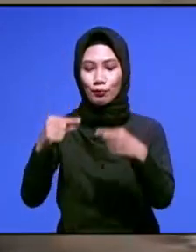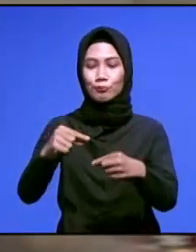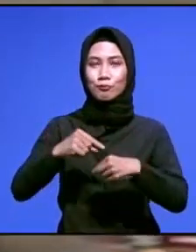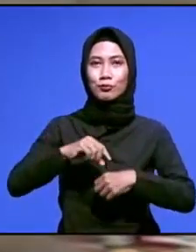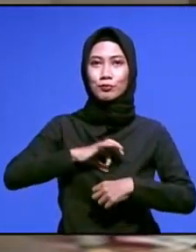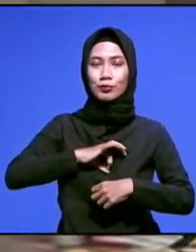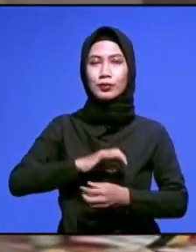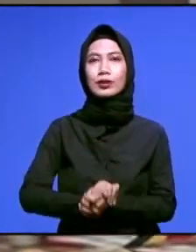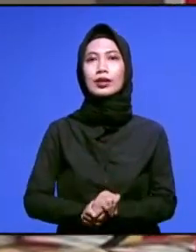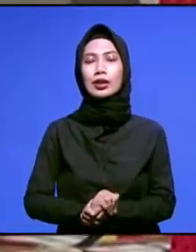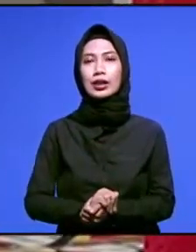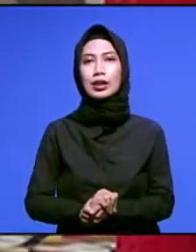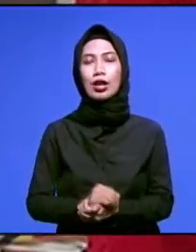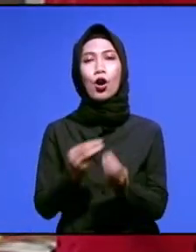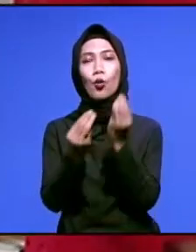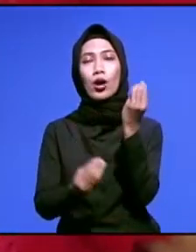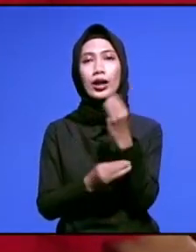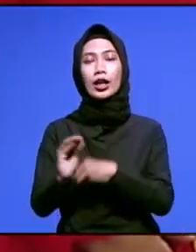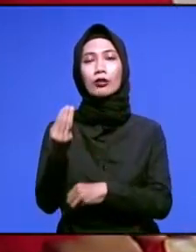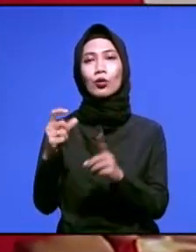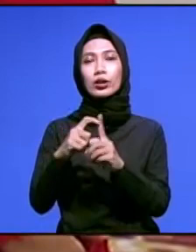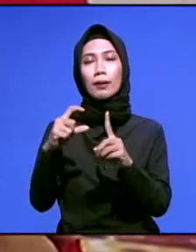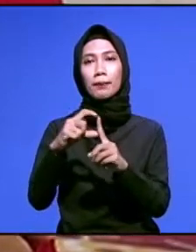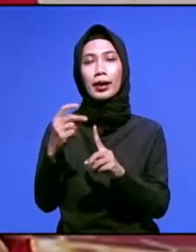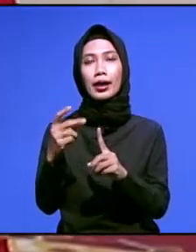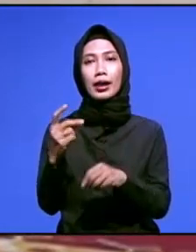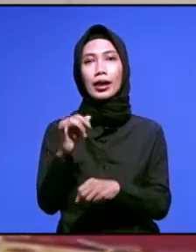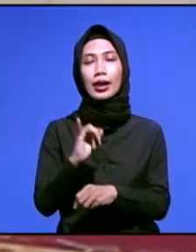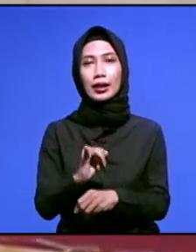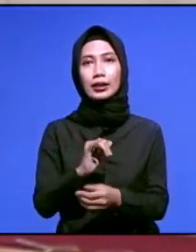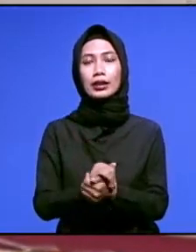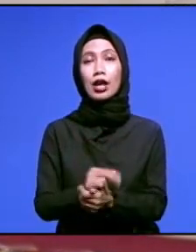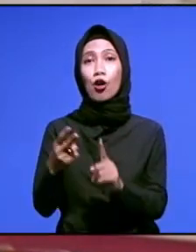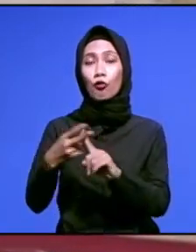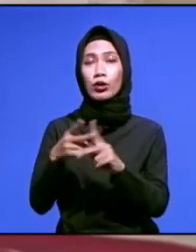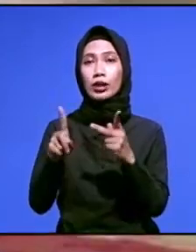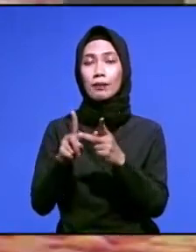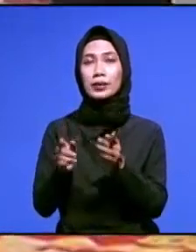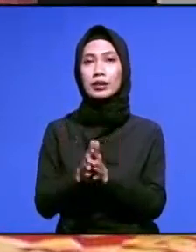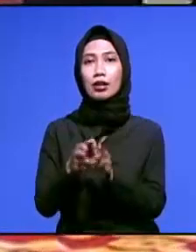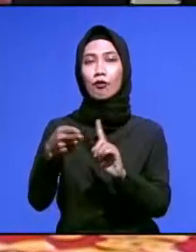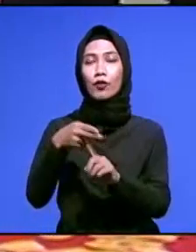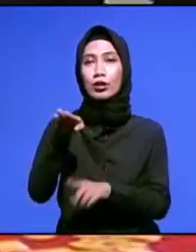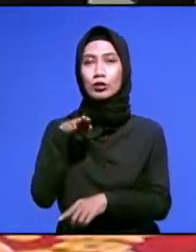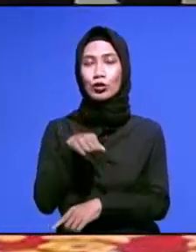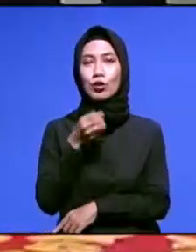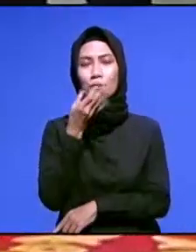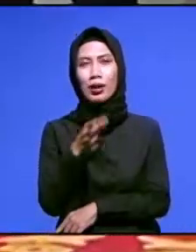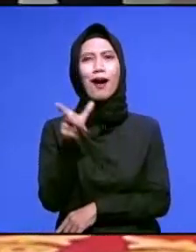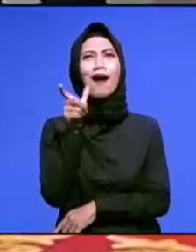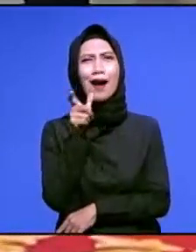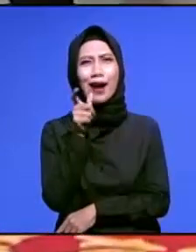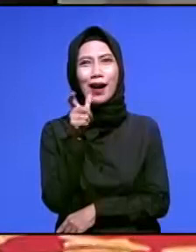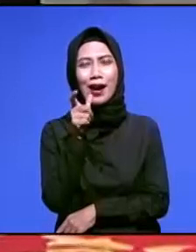juga mantan Wakil Ketua DPR RI periode 2014-2019, Fahri Hamzah dan Fadlizon, merespon dengan tawa apa yang